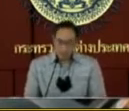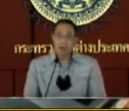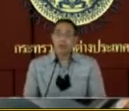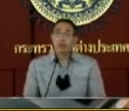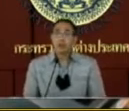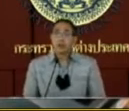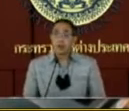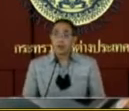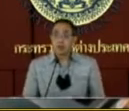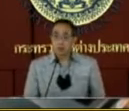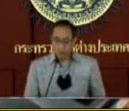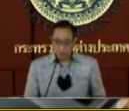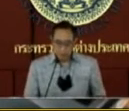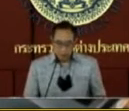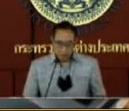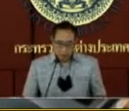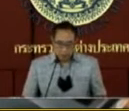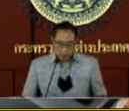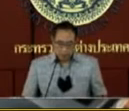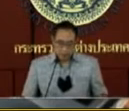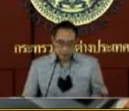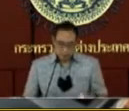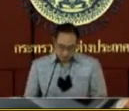การของประเทศไทยในการส่งเสริม